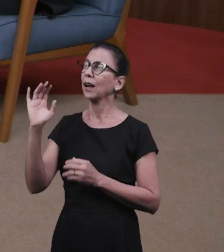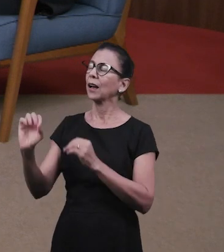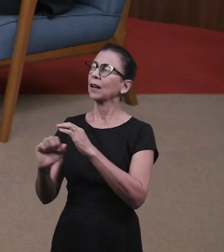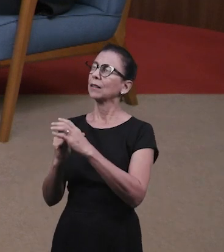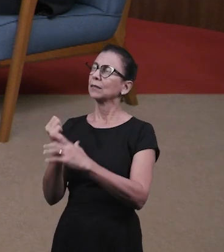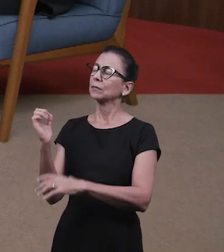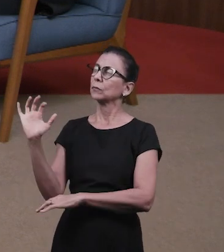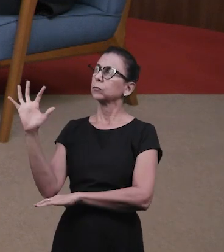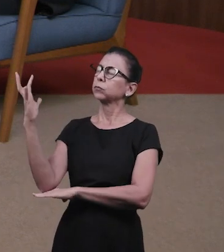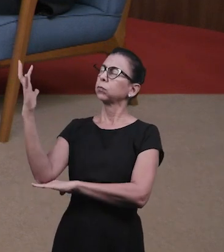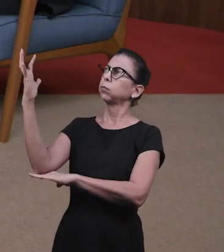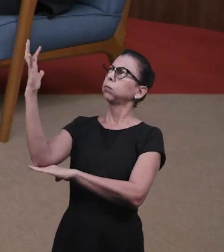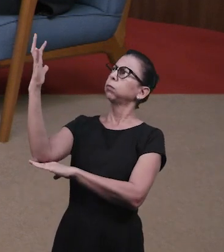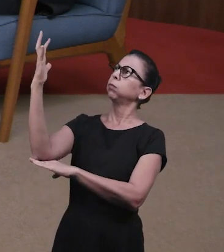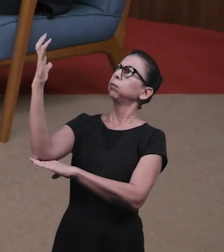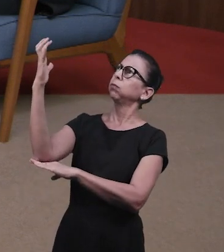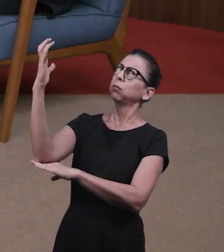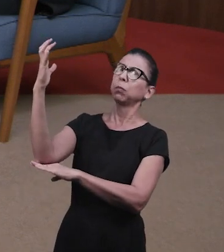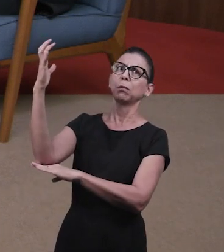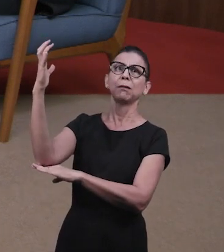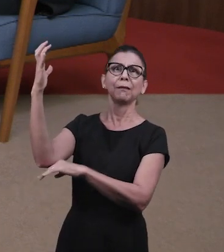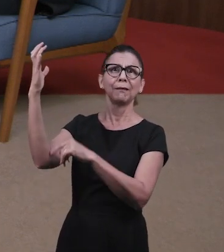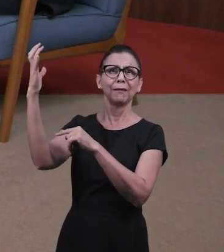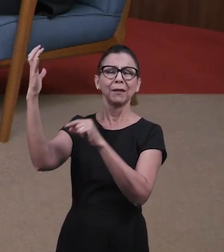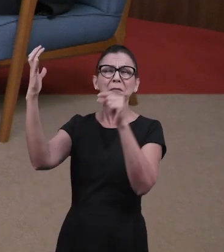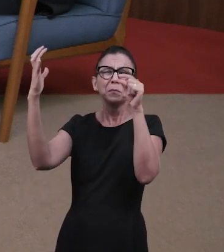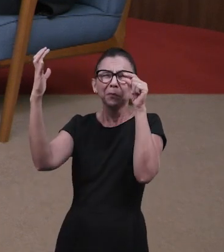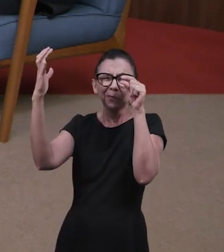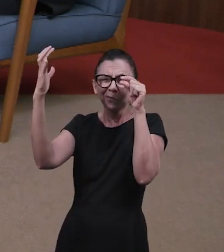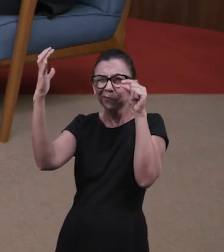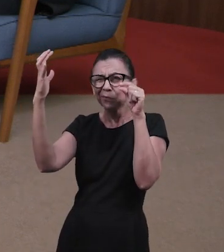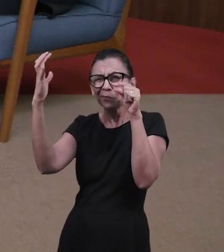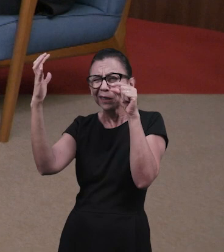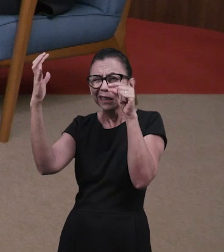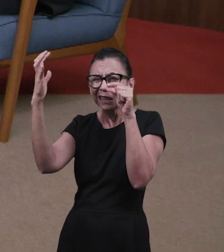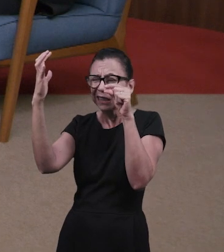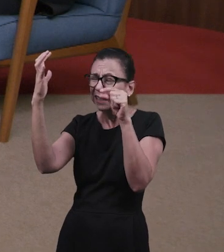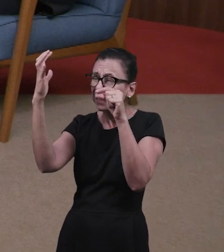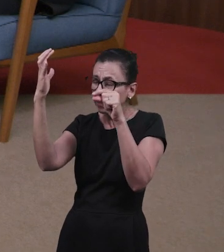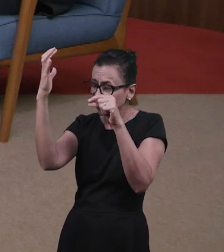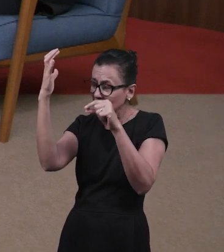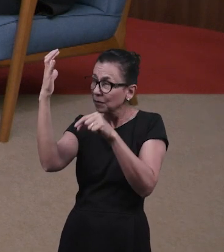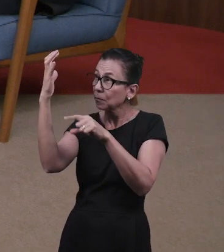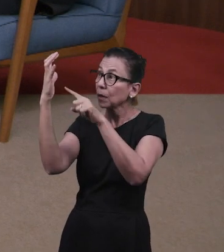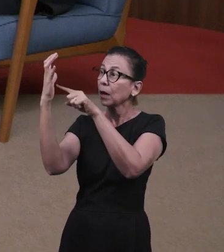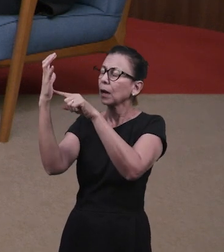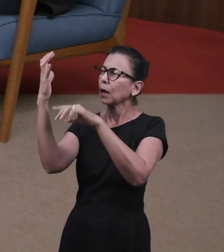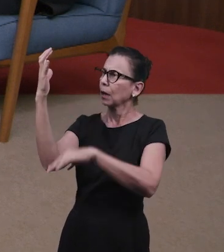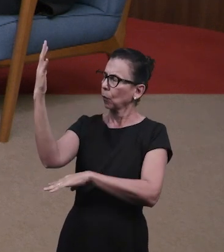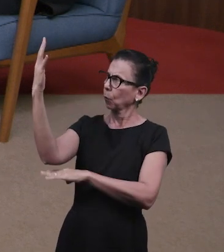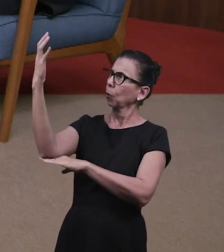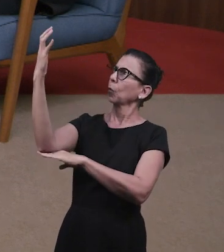le grain de moutarde produit. Même pourquoi ici, déjà dans cette parabole,